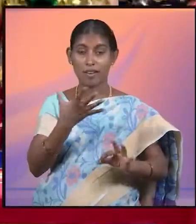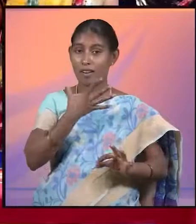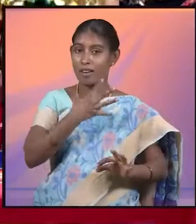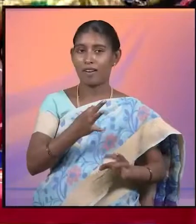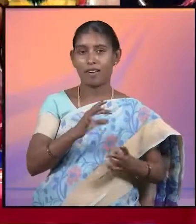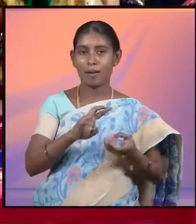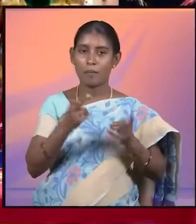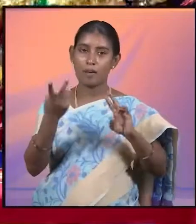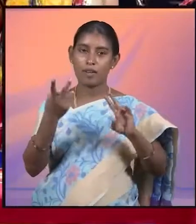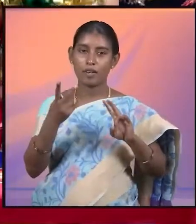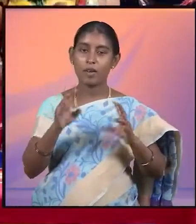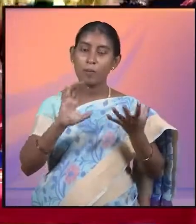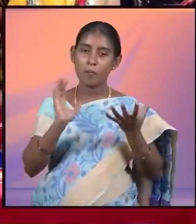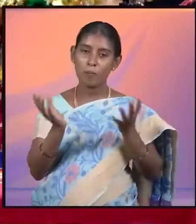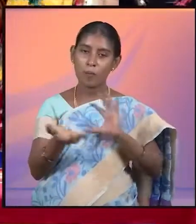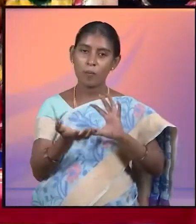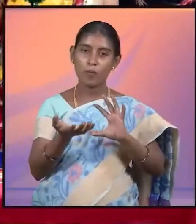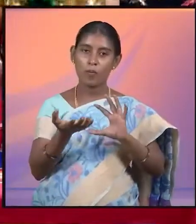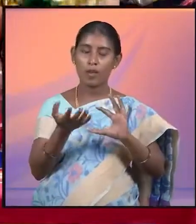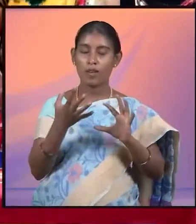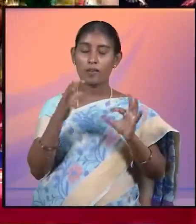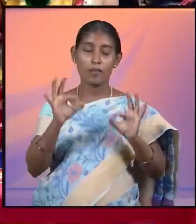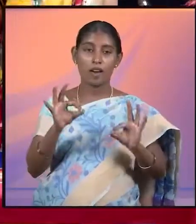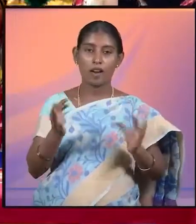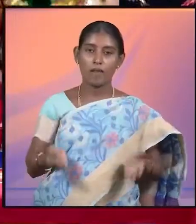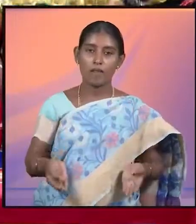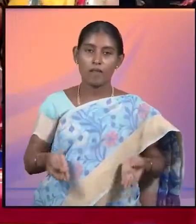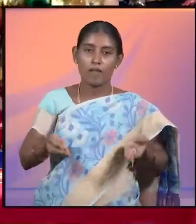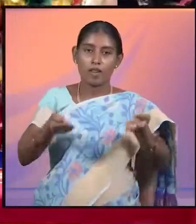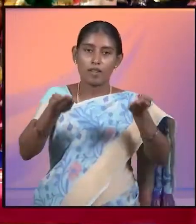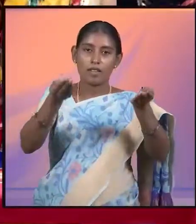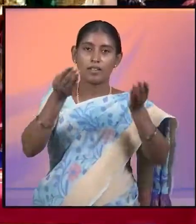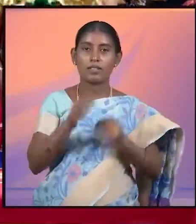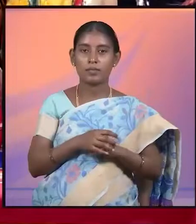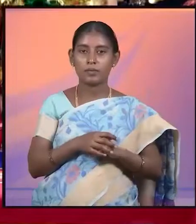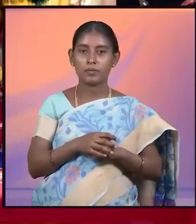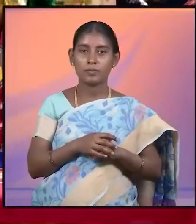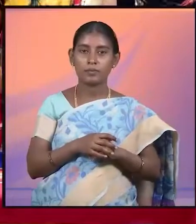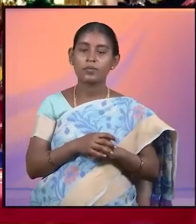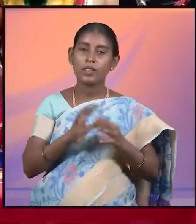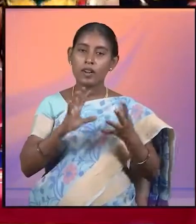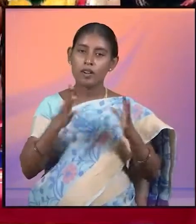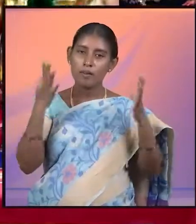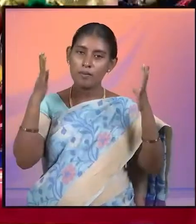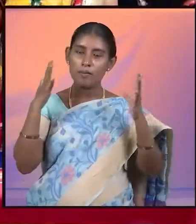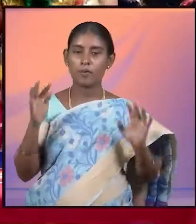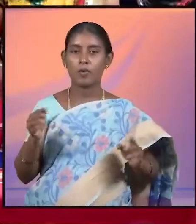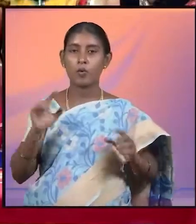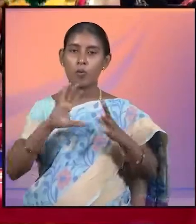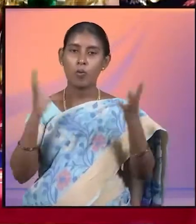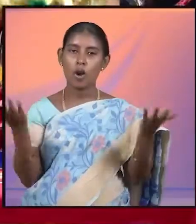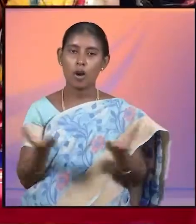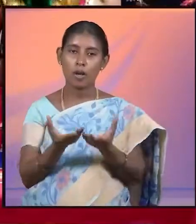வாழிய வாழிய வாழியவே, புவி வளம் பெறவே வாழியவே, வாழிய வாழிய வாழியவே, உலகம் நலம்